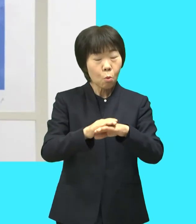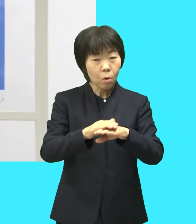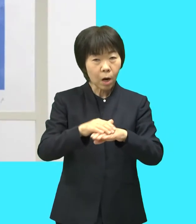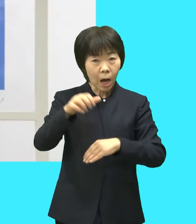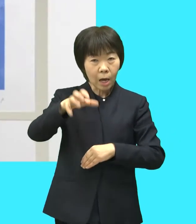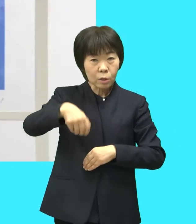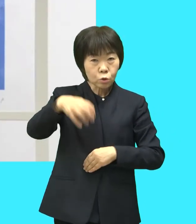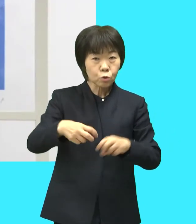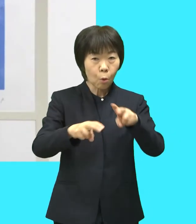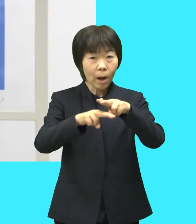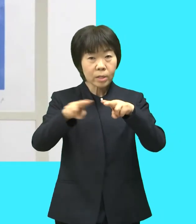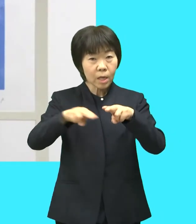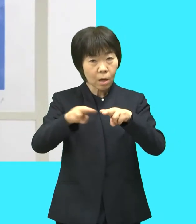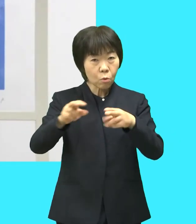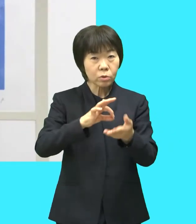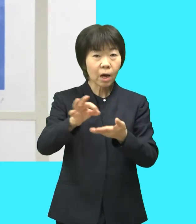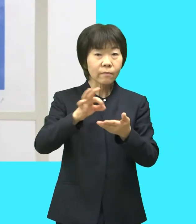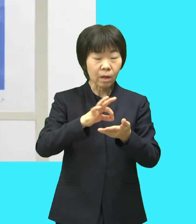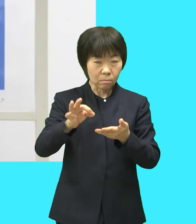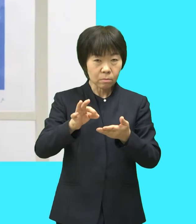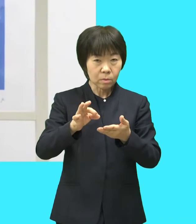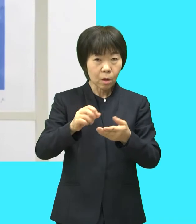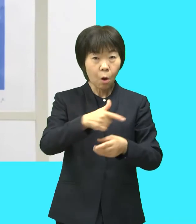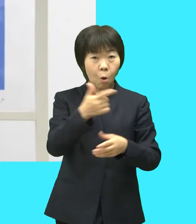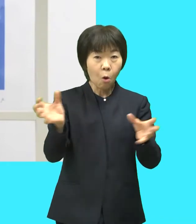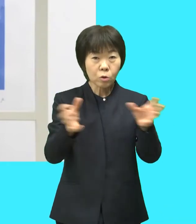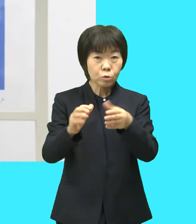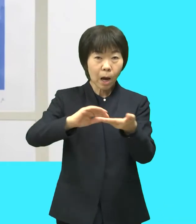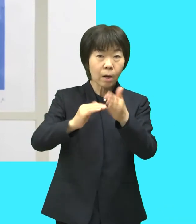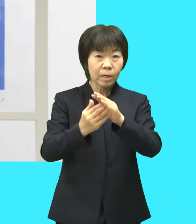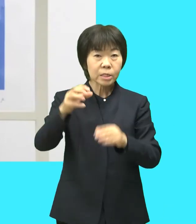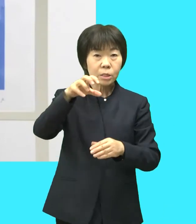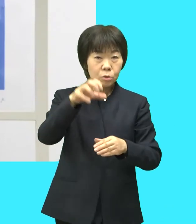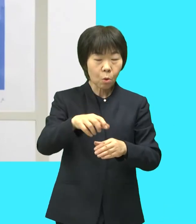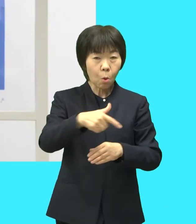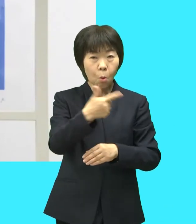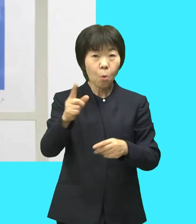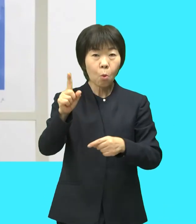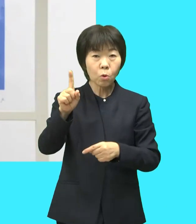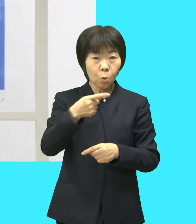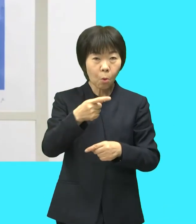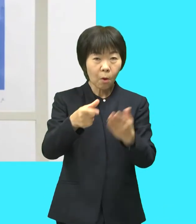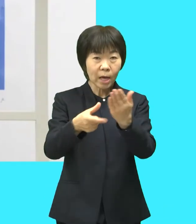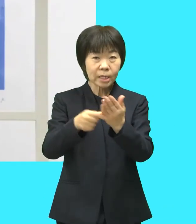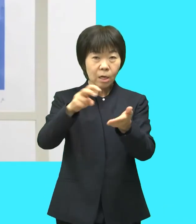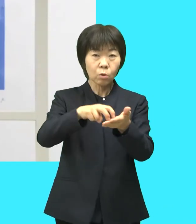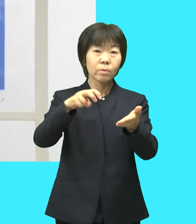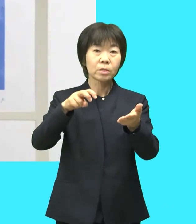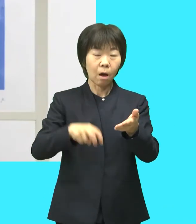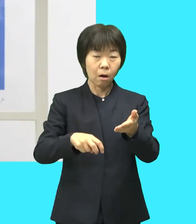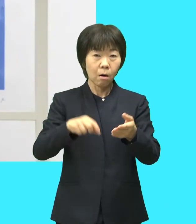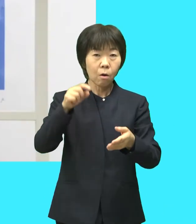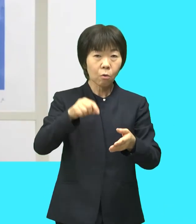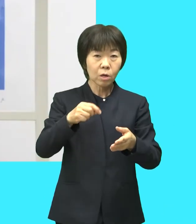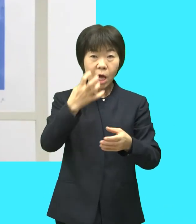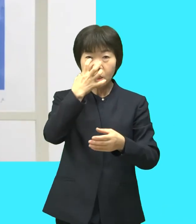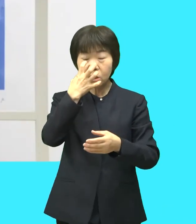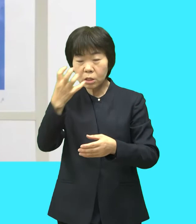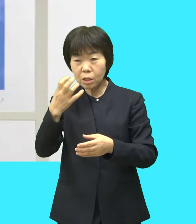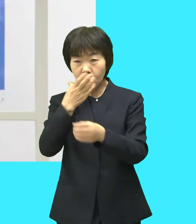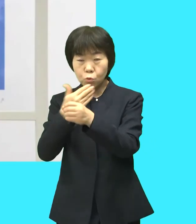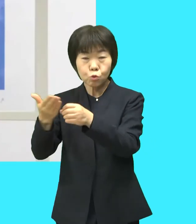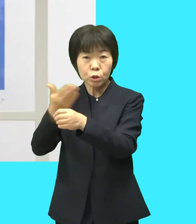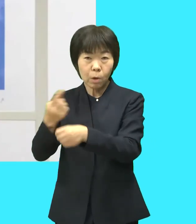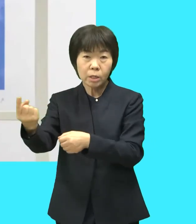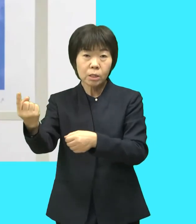って入ってこられて大熊町の大野駅で降りておられます。これ新幹線で福島に来て